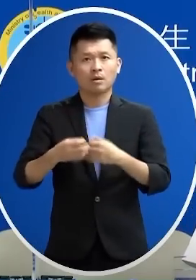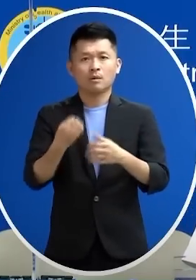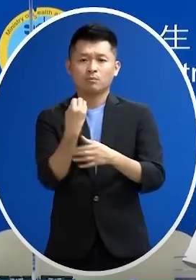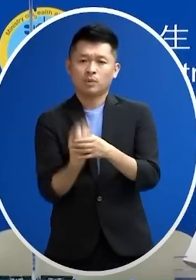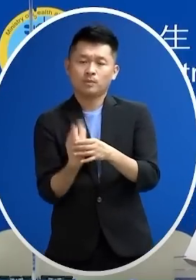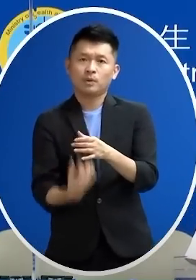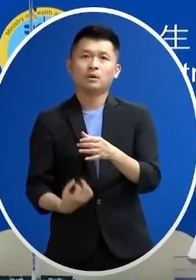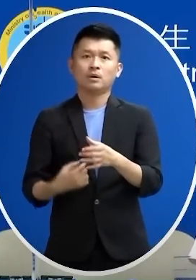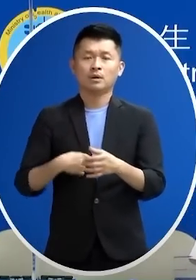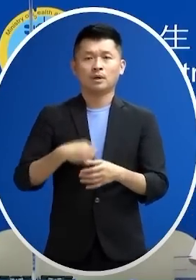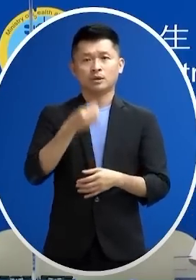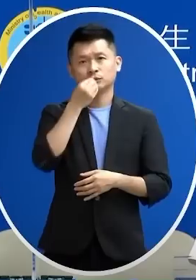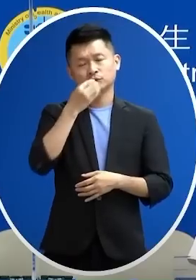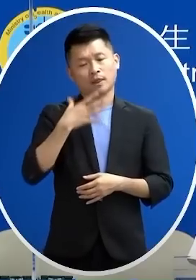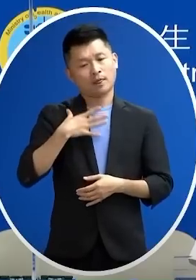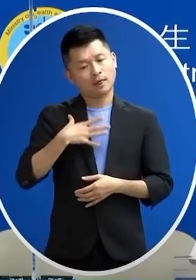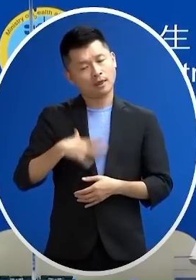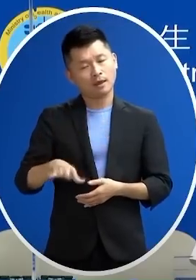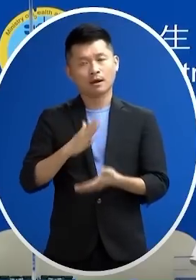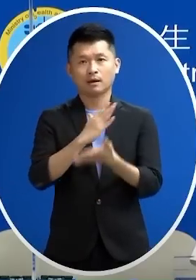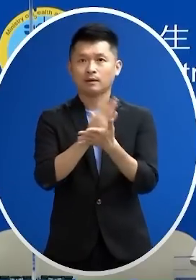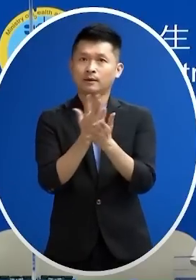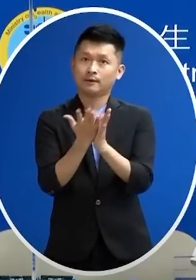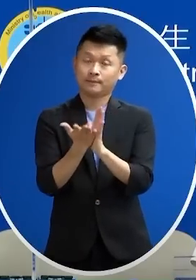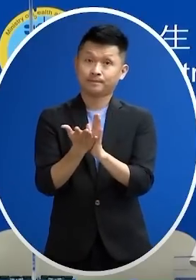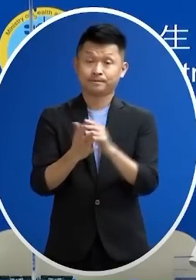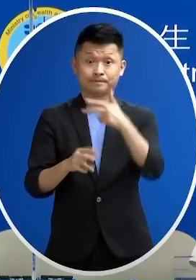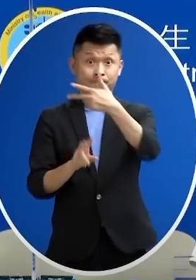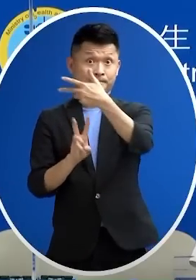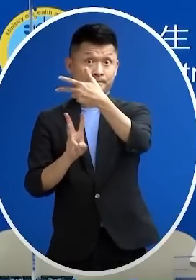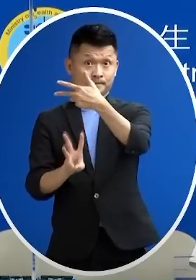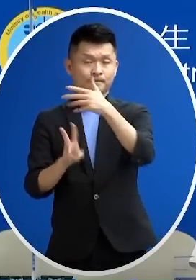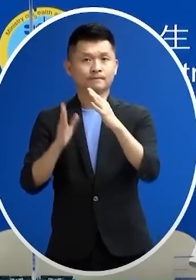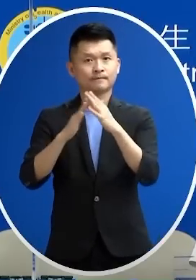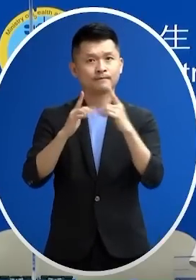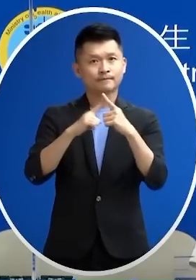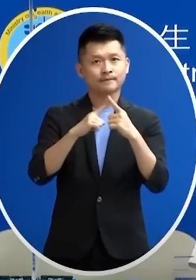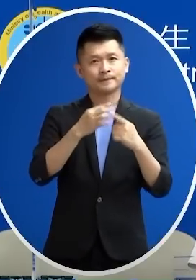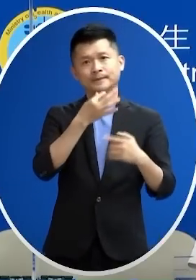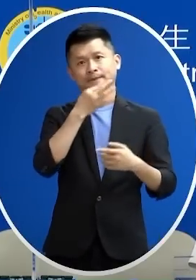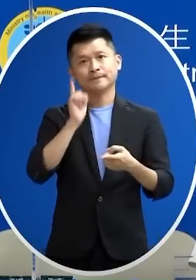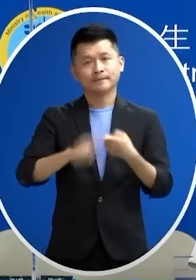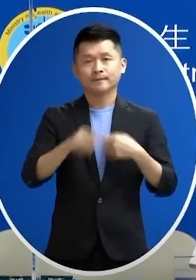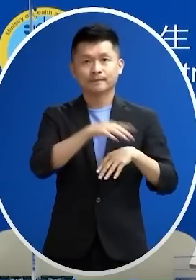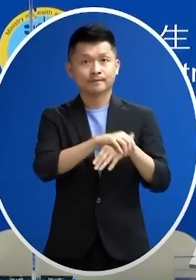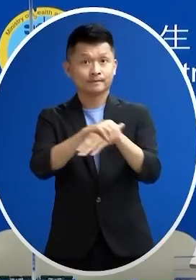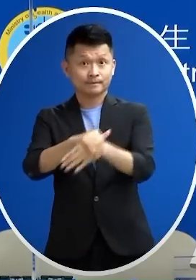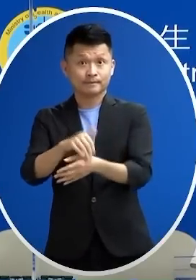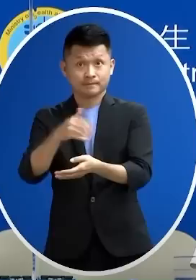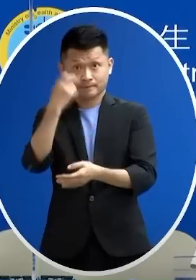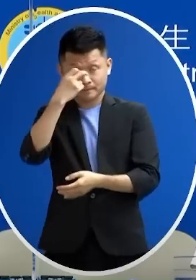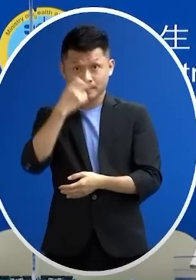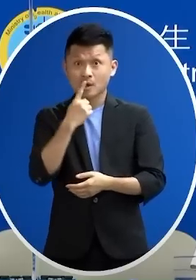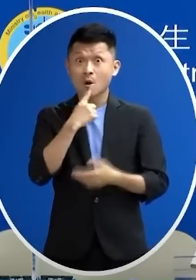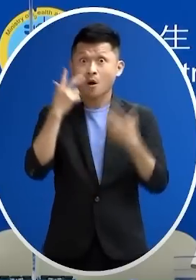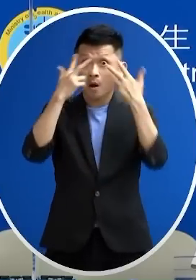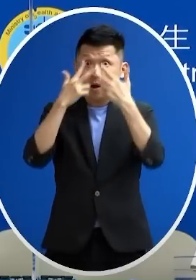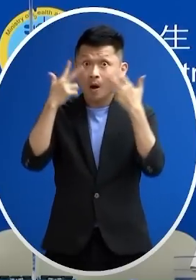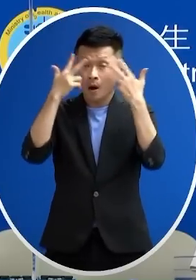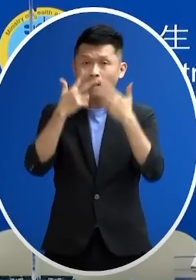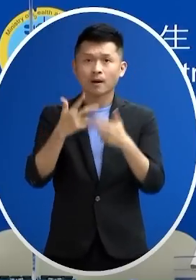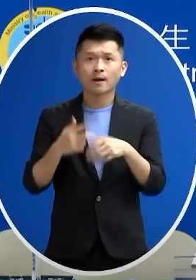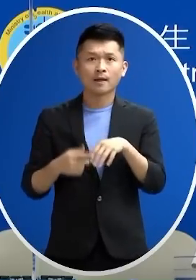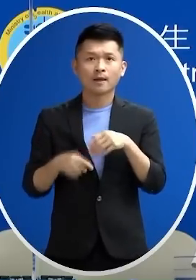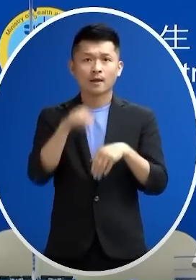有活力下降、胃口下降等等这些症状。7月3号的时候，由家人带到医院的急诊检查，发现有结膜炎、草莓